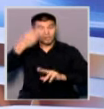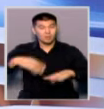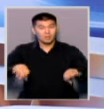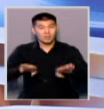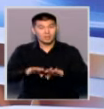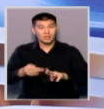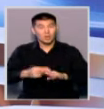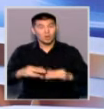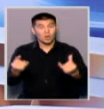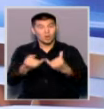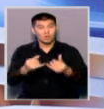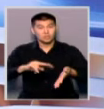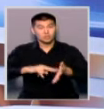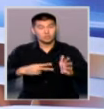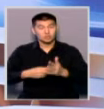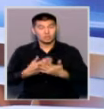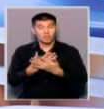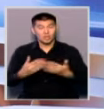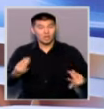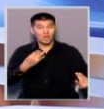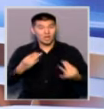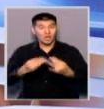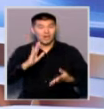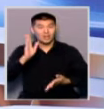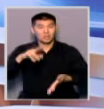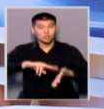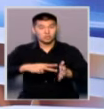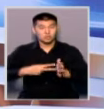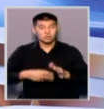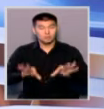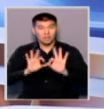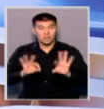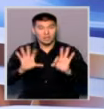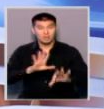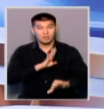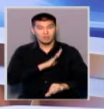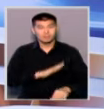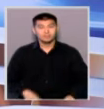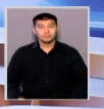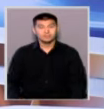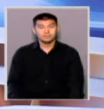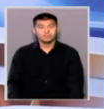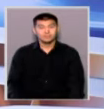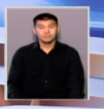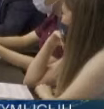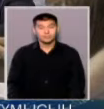Сондай-ақ меймандар жобаның жай-күйін талдап, алдағы жоспарлармен бөлісті. Ақан Иғлам жалғастырады.